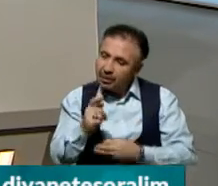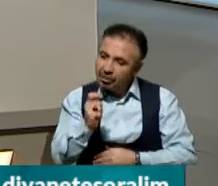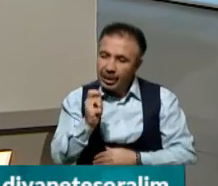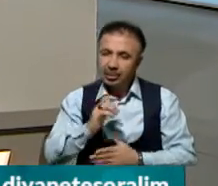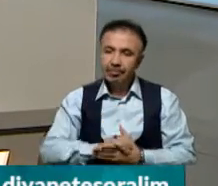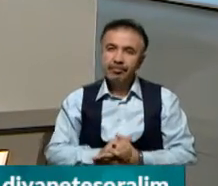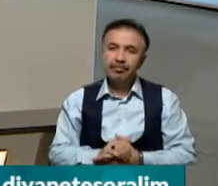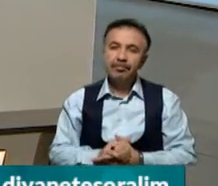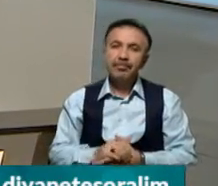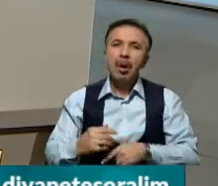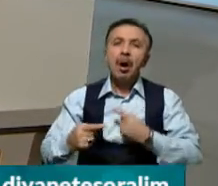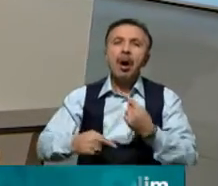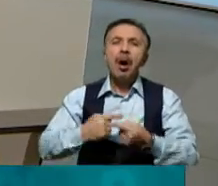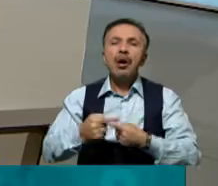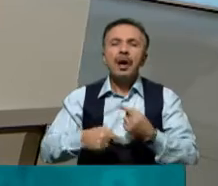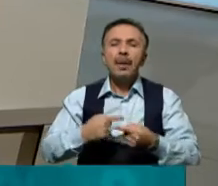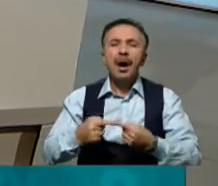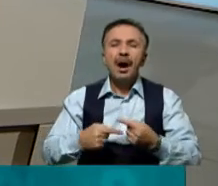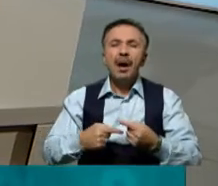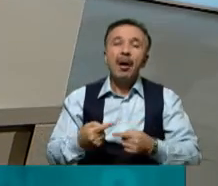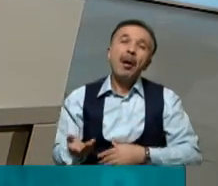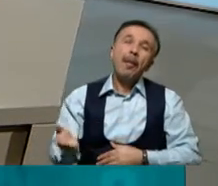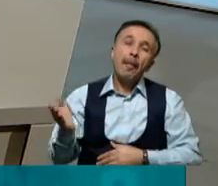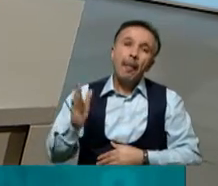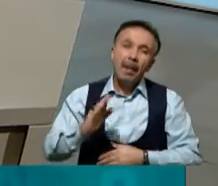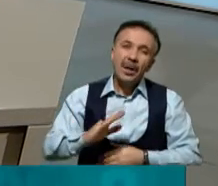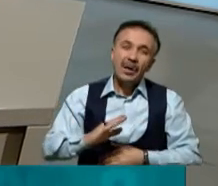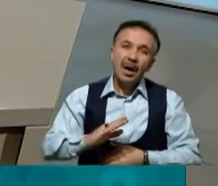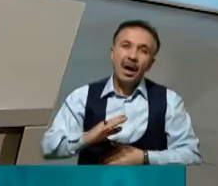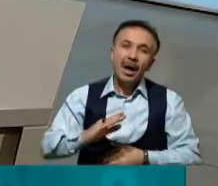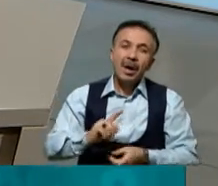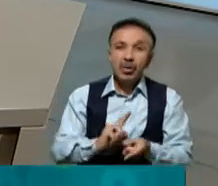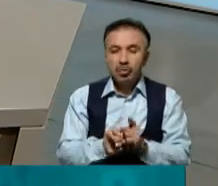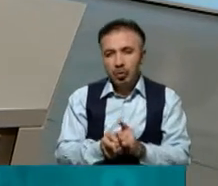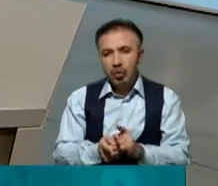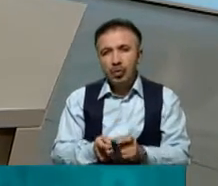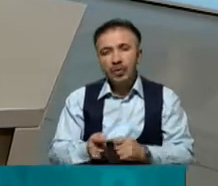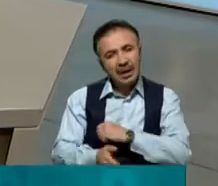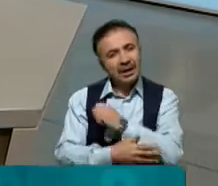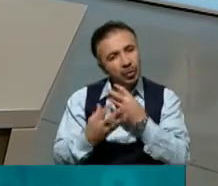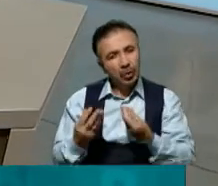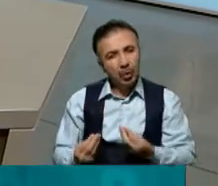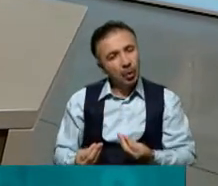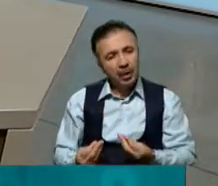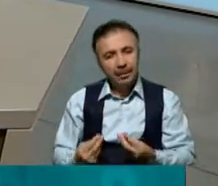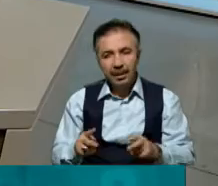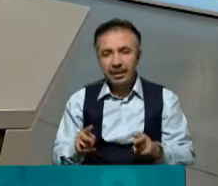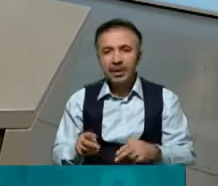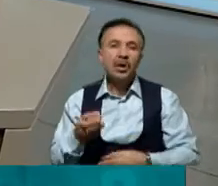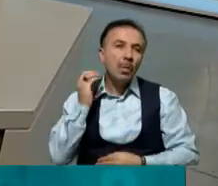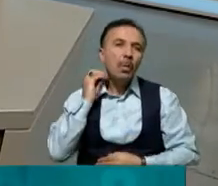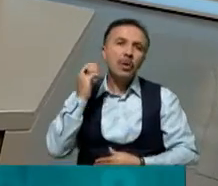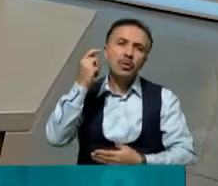önemli akrabaya şey başka türlü yardımcı olabiliriz. Yani borç verebiliriz. Borç mesela. Verebiliriz. Efendim,